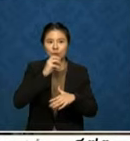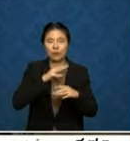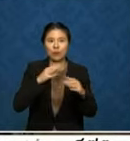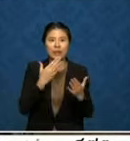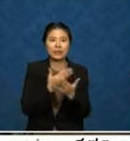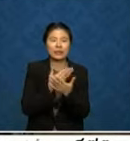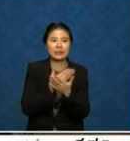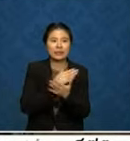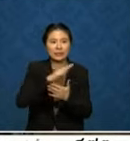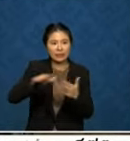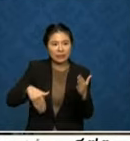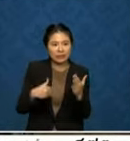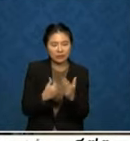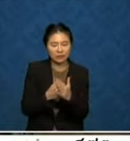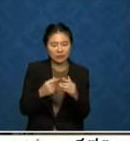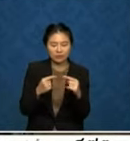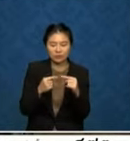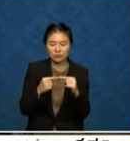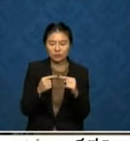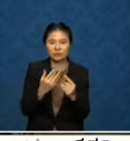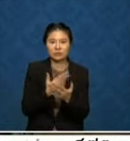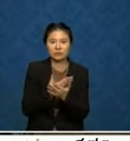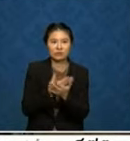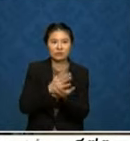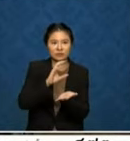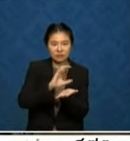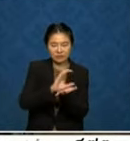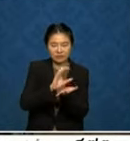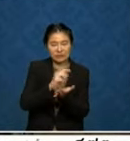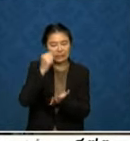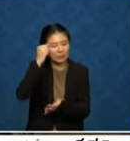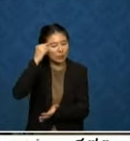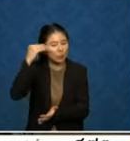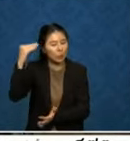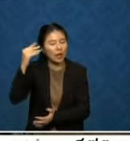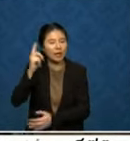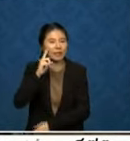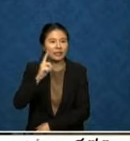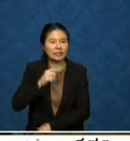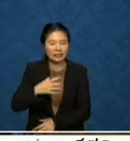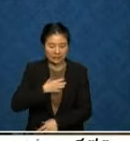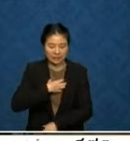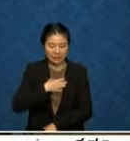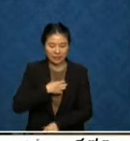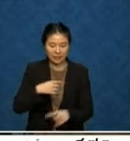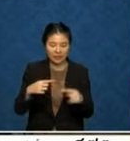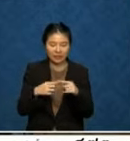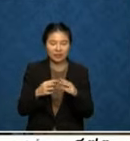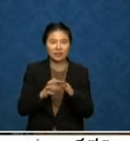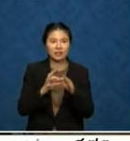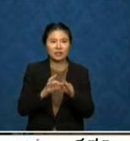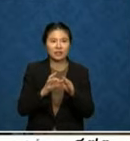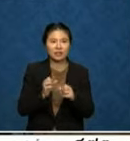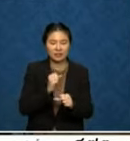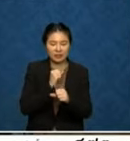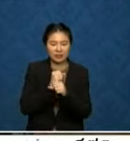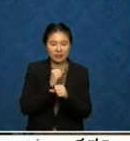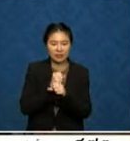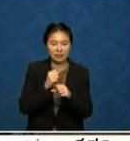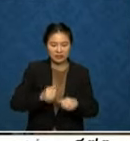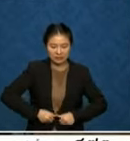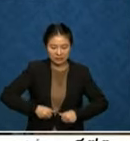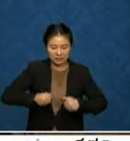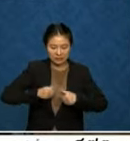เก็บทั้งชีวิตมาร่วมลงทุนด้วยความหวังและความฝันว่า The Icon จะทำให้ชีวิตเข